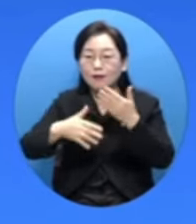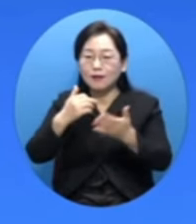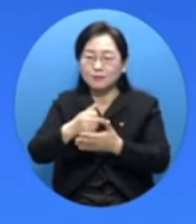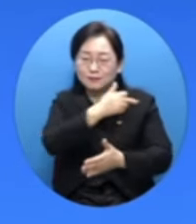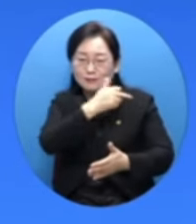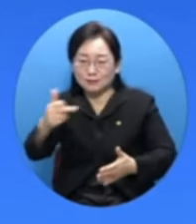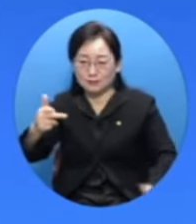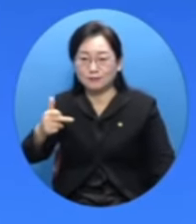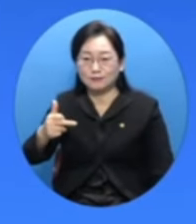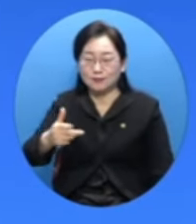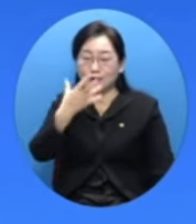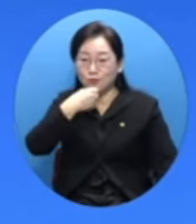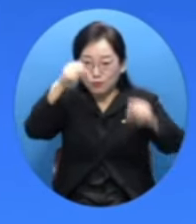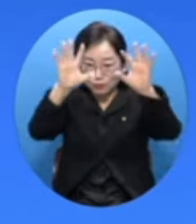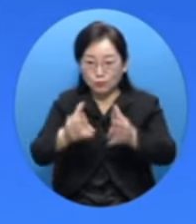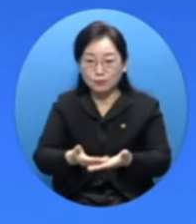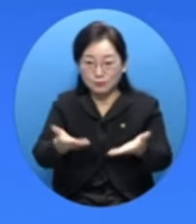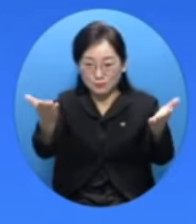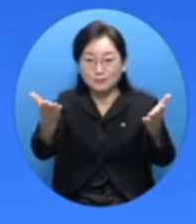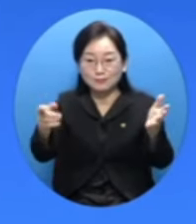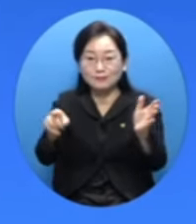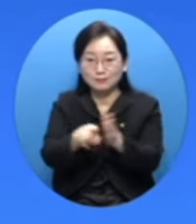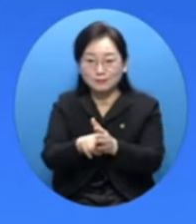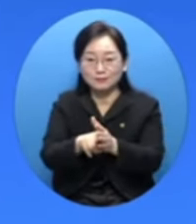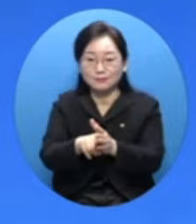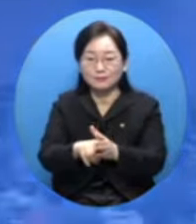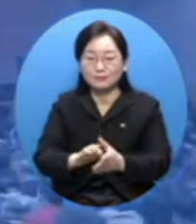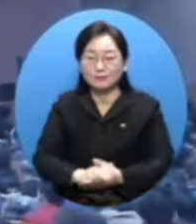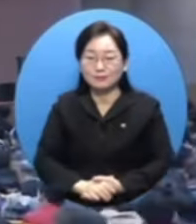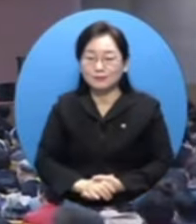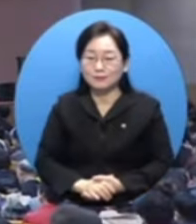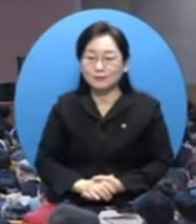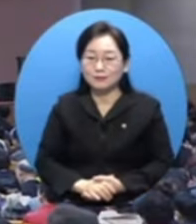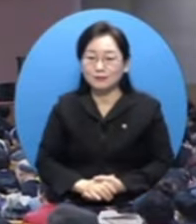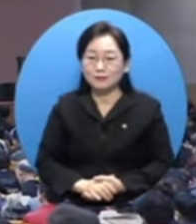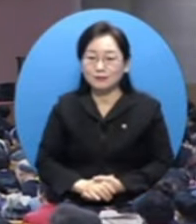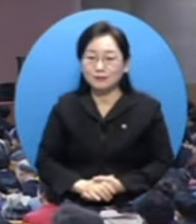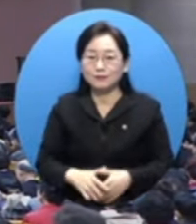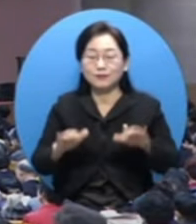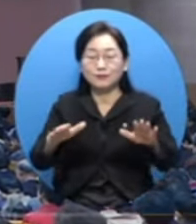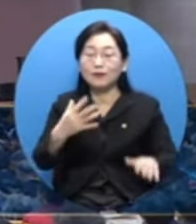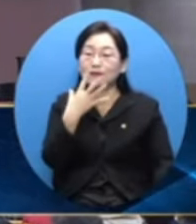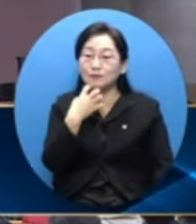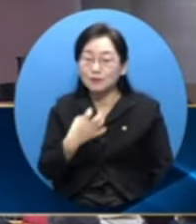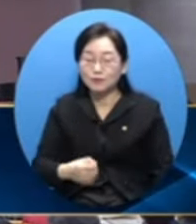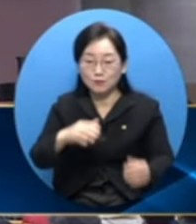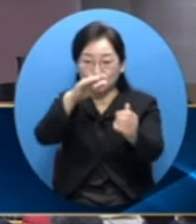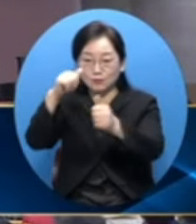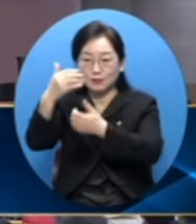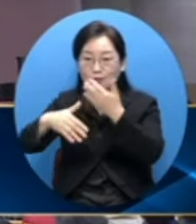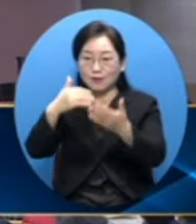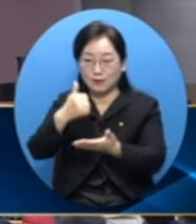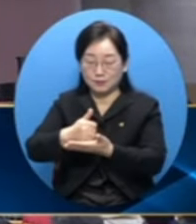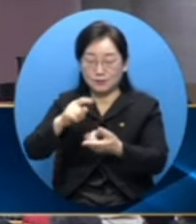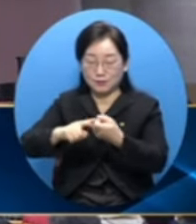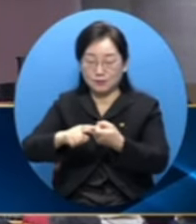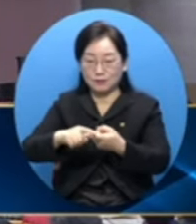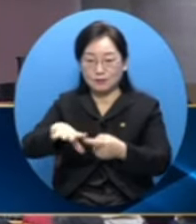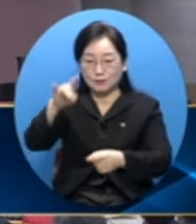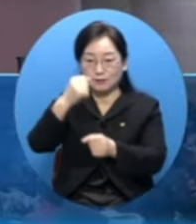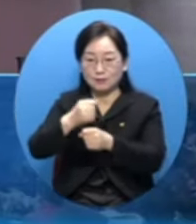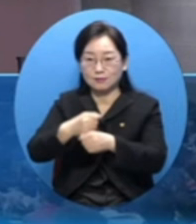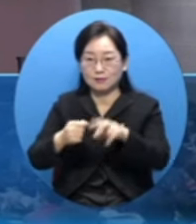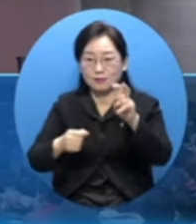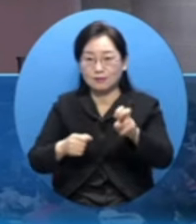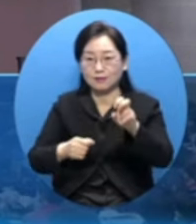인생에 큰 복을 내려주실 줄로 믿습니다. 오늘 아브라함을 부르신 하나님에 대해서 창세기 22장